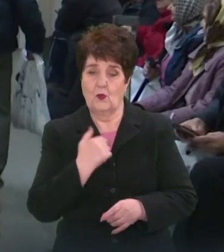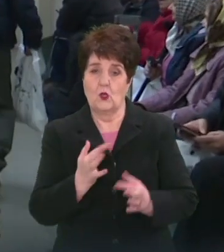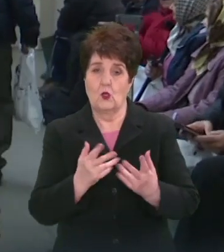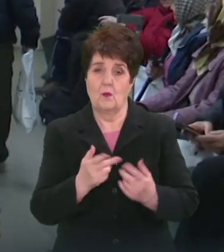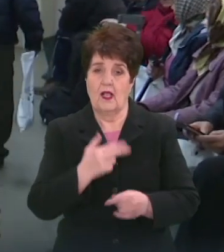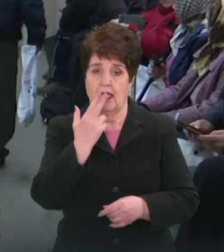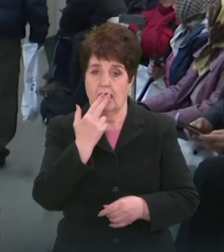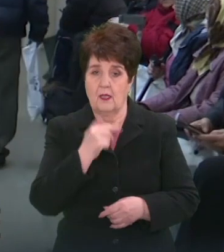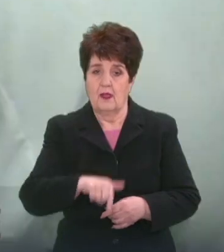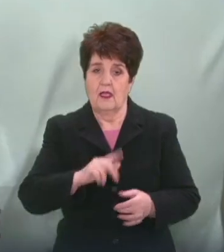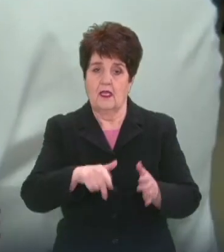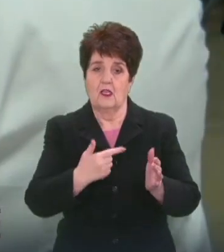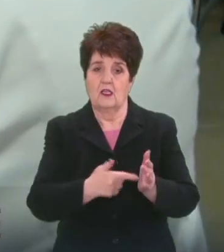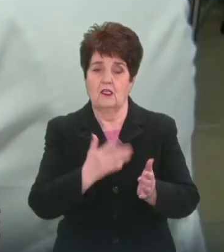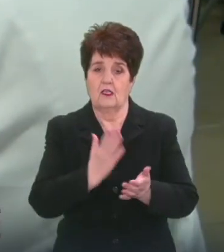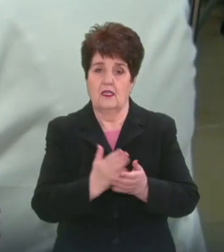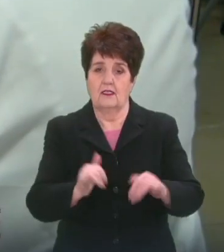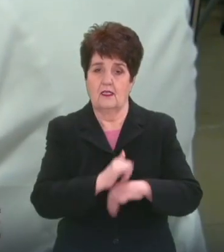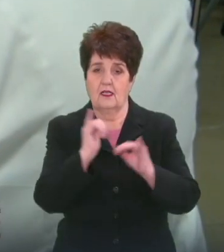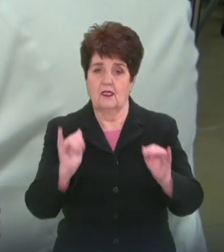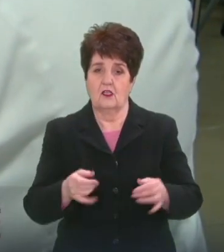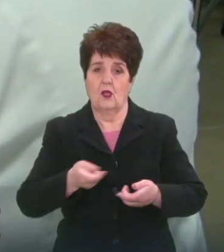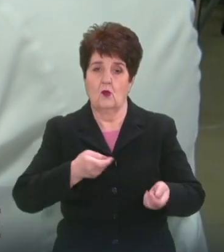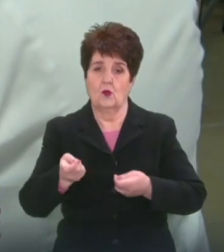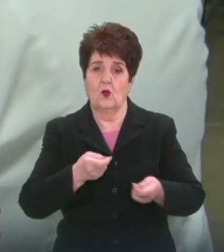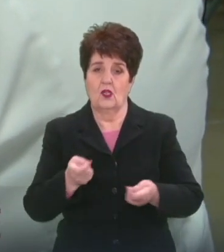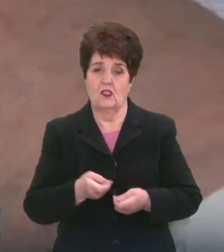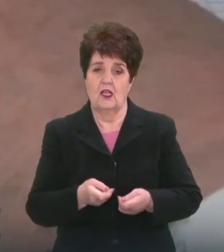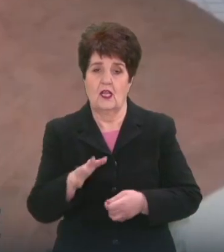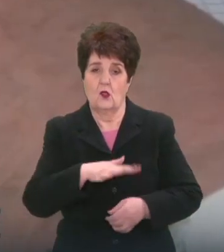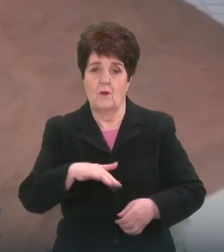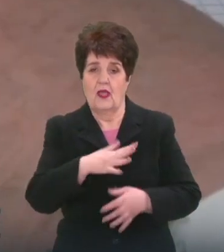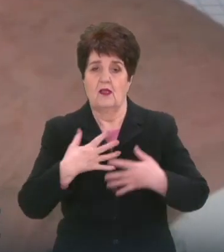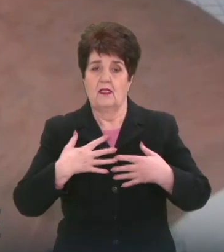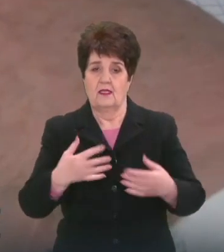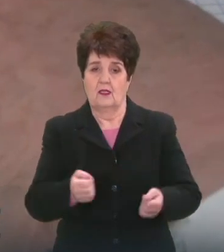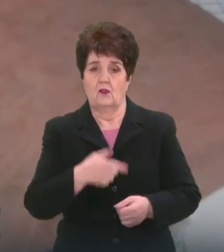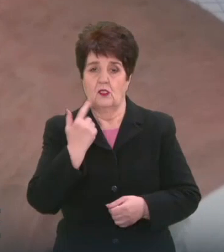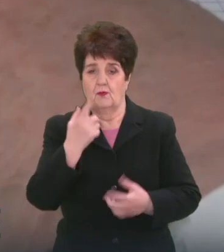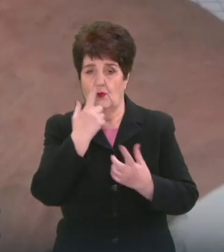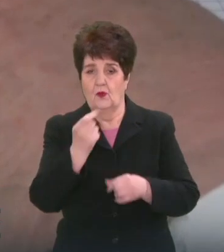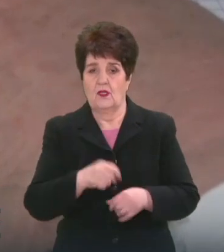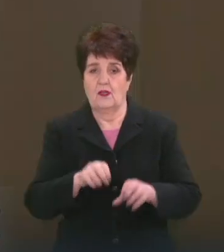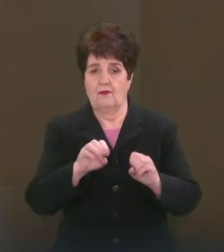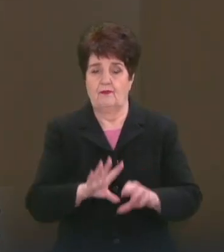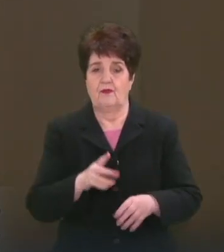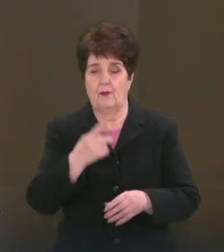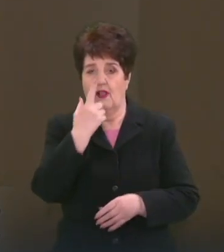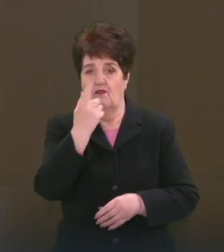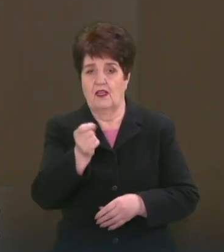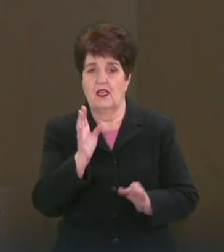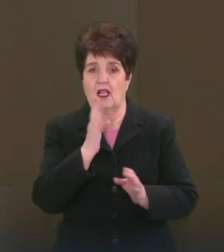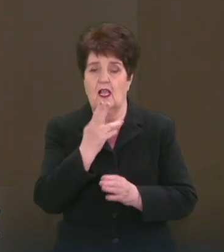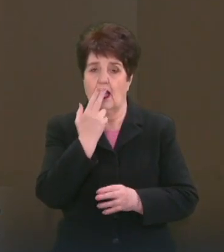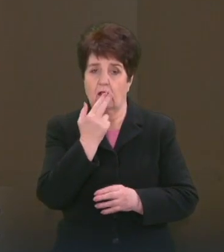de gripă în municipiul Chișinău este în creștere, iar autoritățile din domeniul sănătății trebuie să impună anumite măsuri în vederea prevenirii virozelor